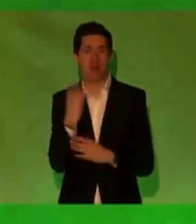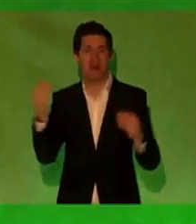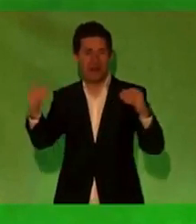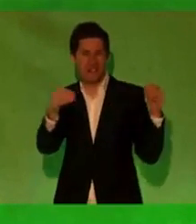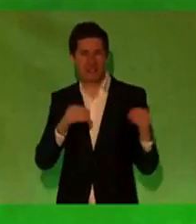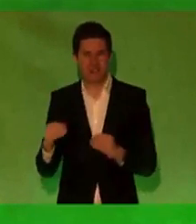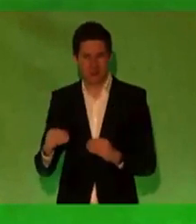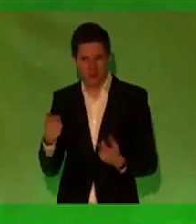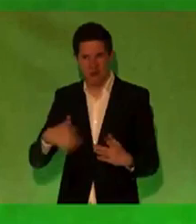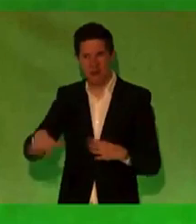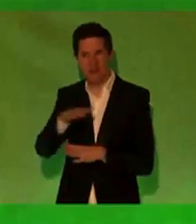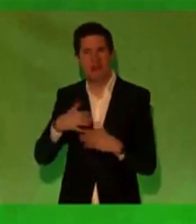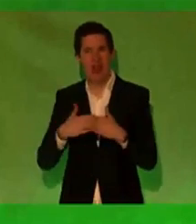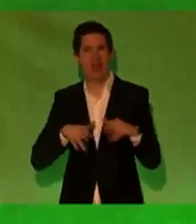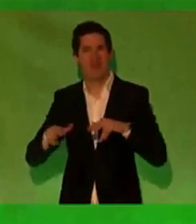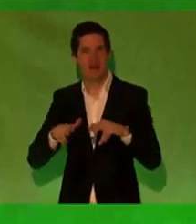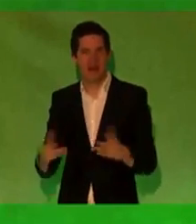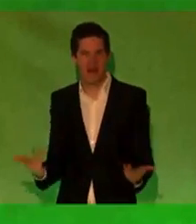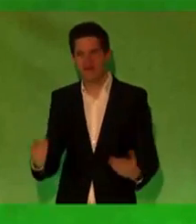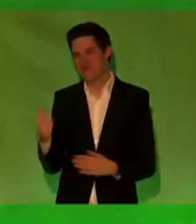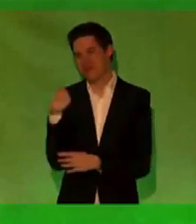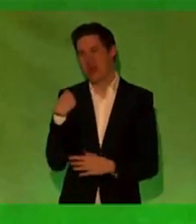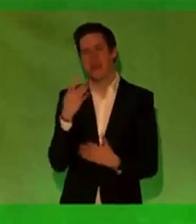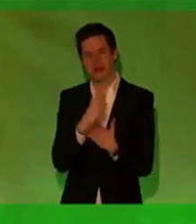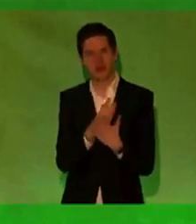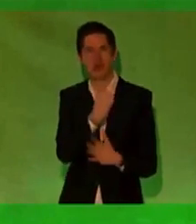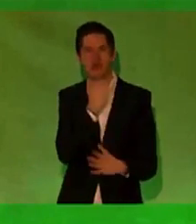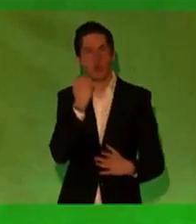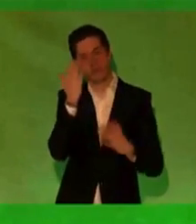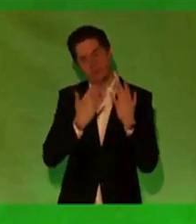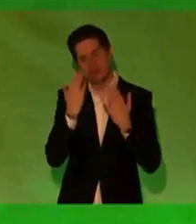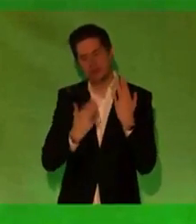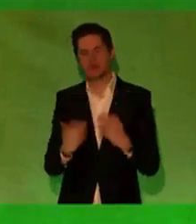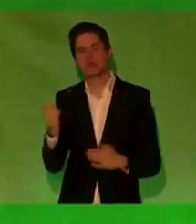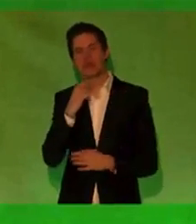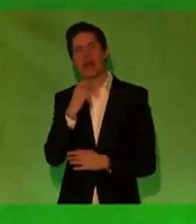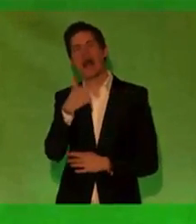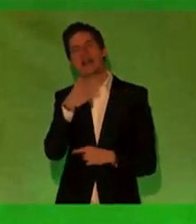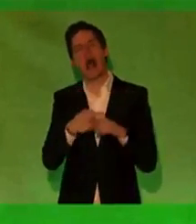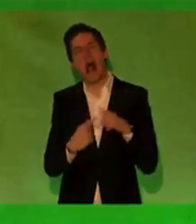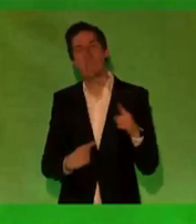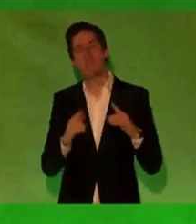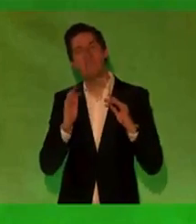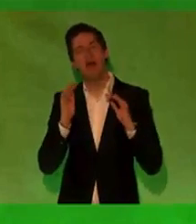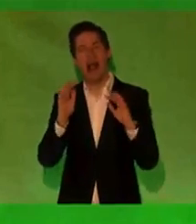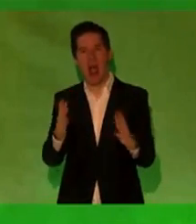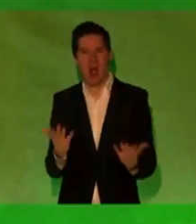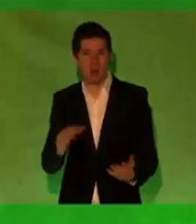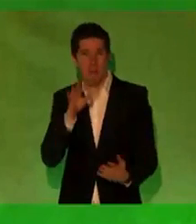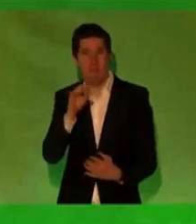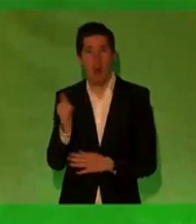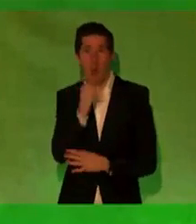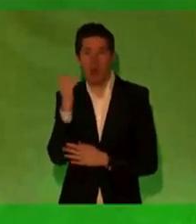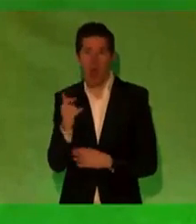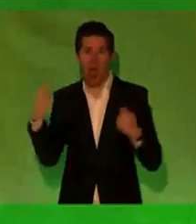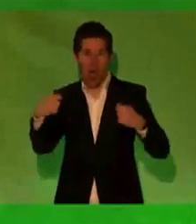öffentlichen Personennahverkehr. Damals ist das grob überschlagen worden. Mindestens 500 Millionen müssten pro Jahr